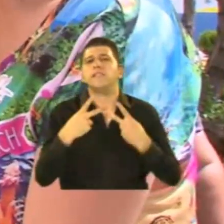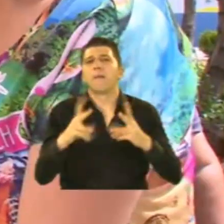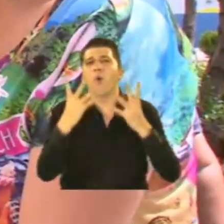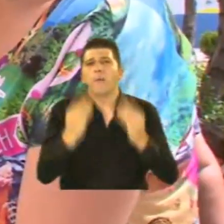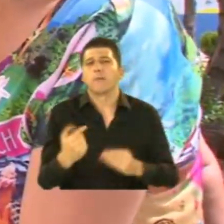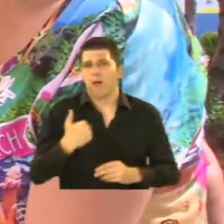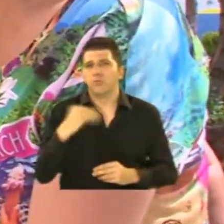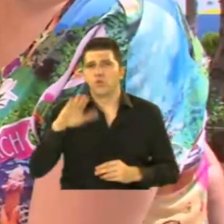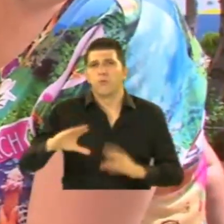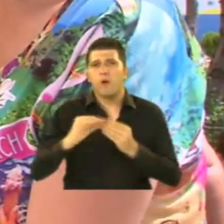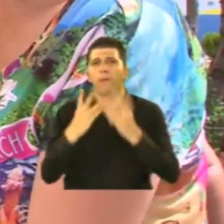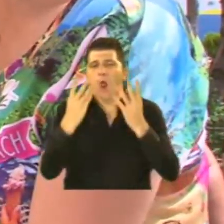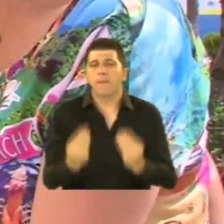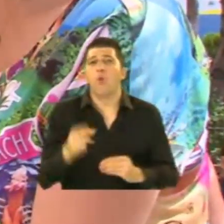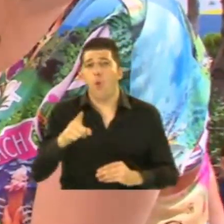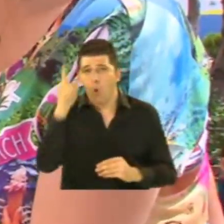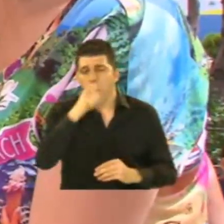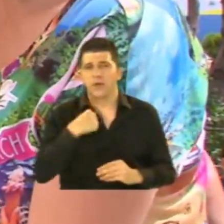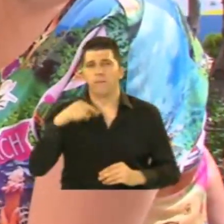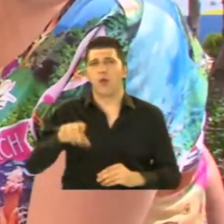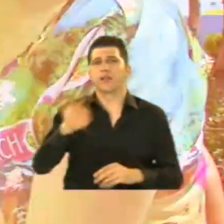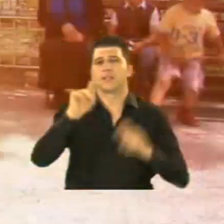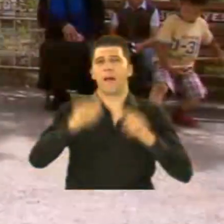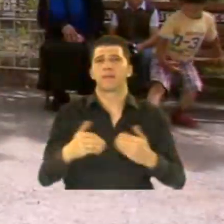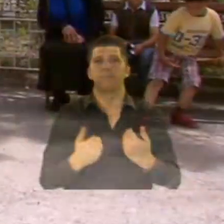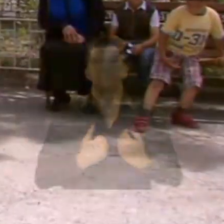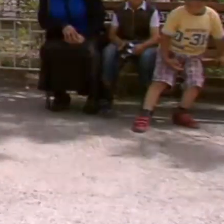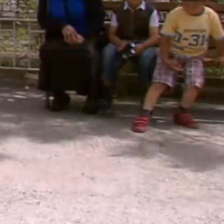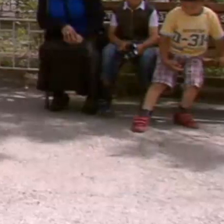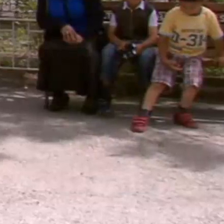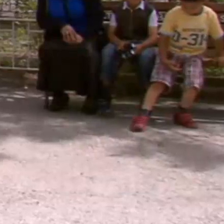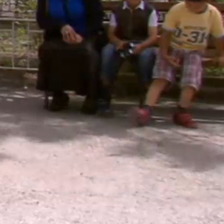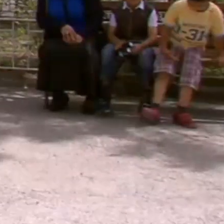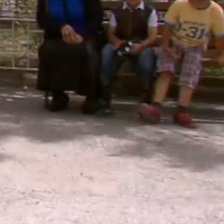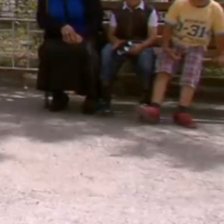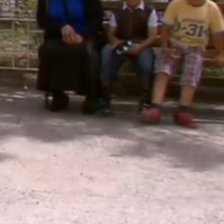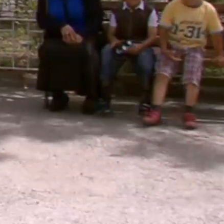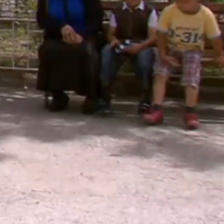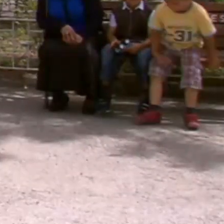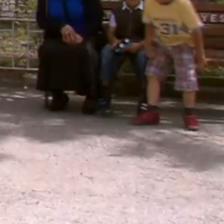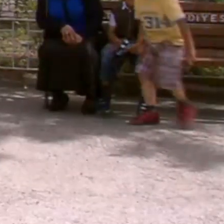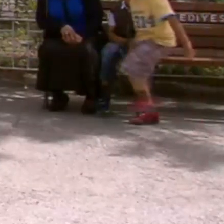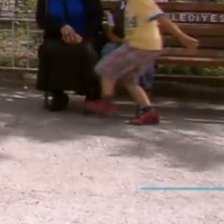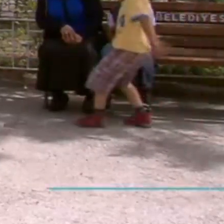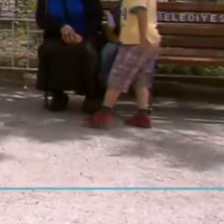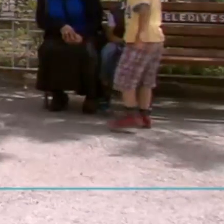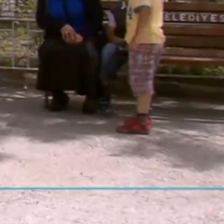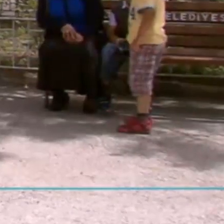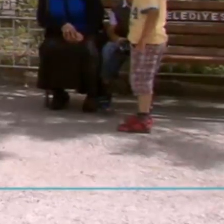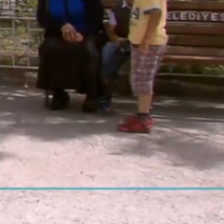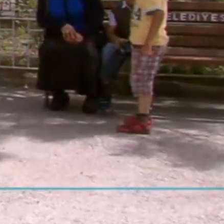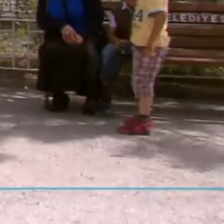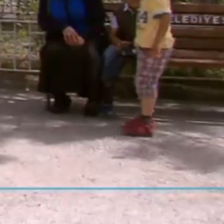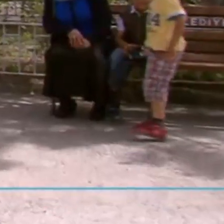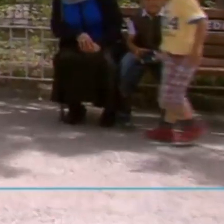olabilir, benim çocuğum da olabilir. O yüzden burayı tercih ettim. Bu okula kızınız gidiyor. Memnun musunuz?